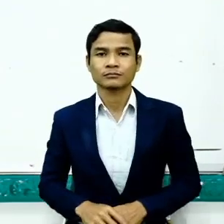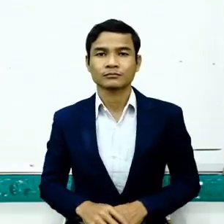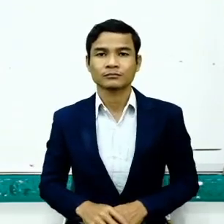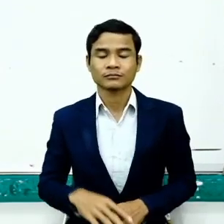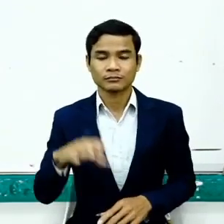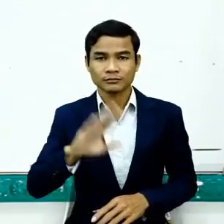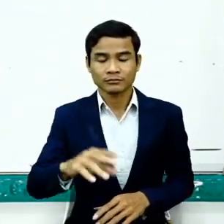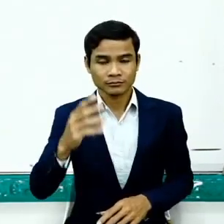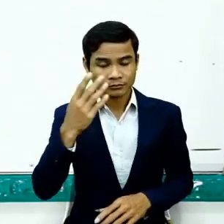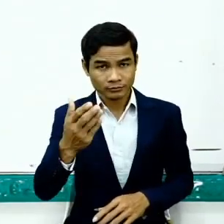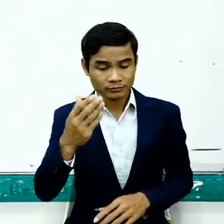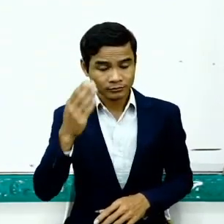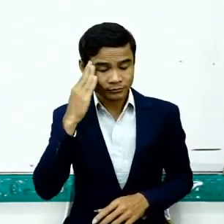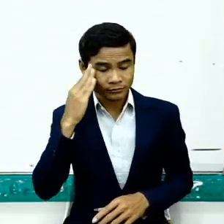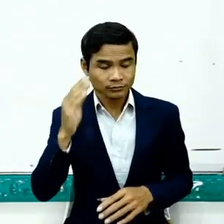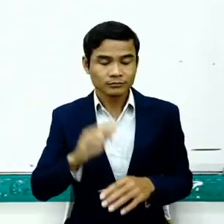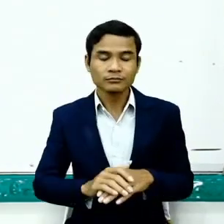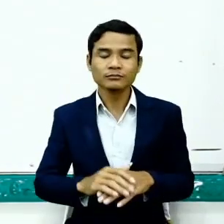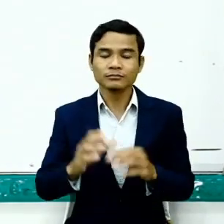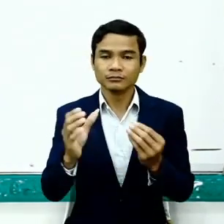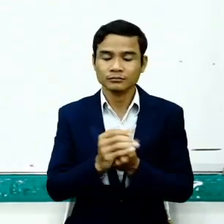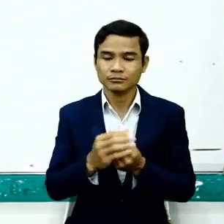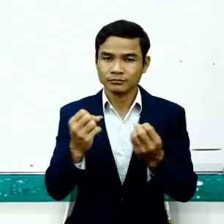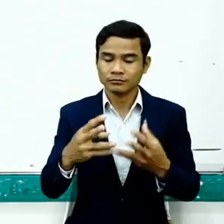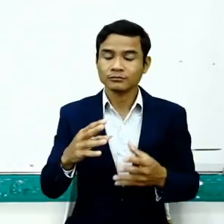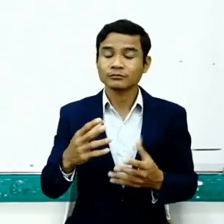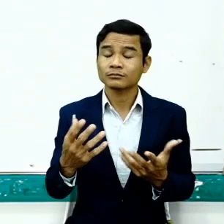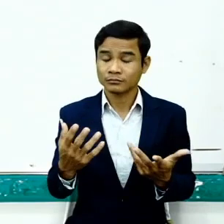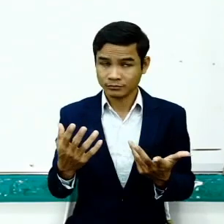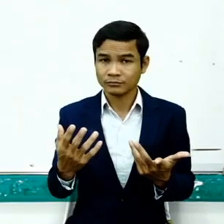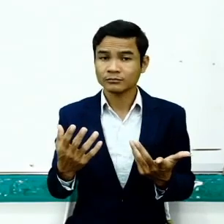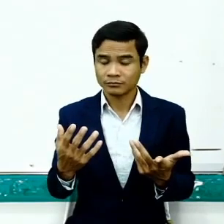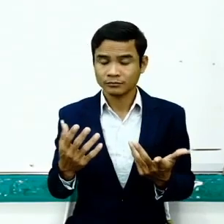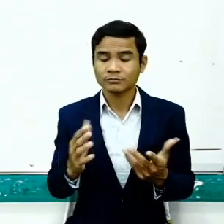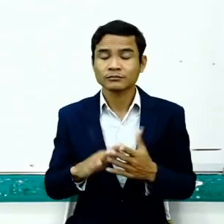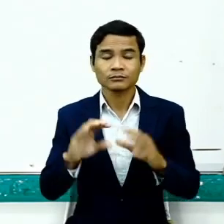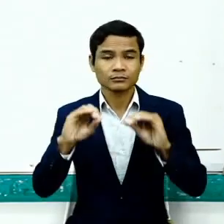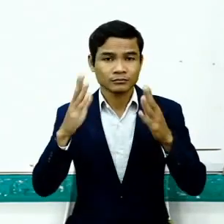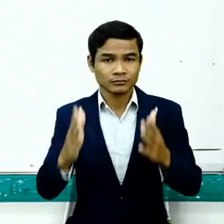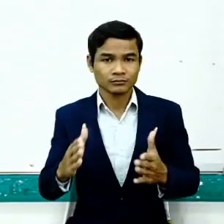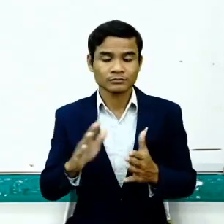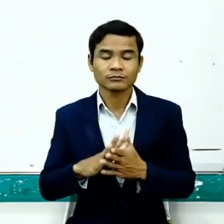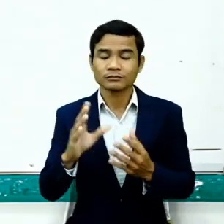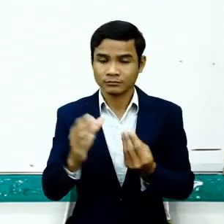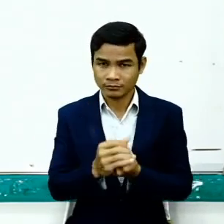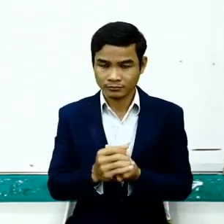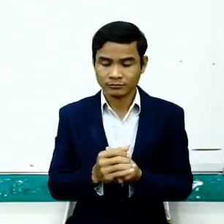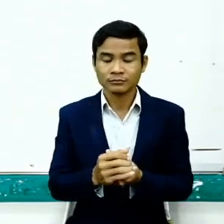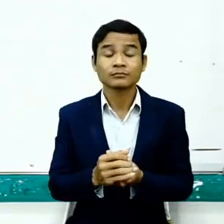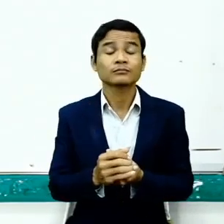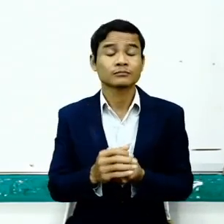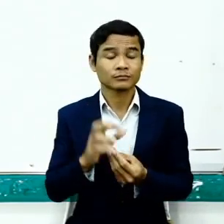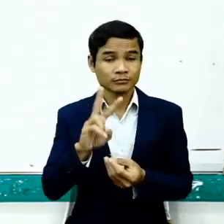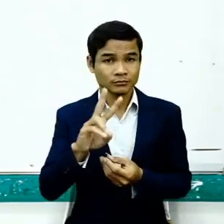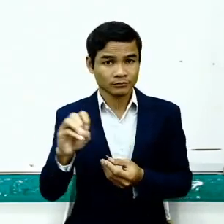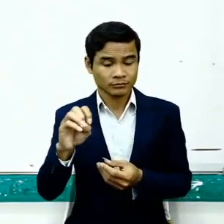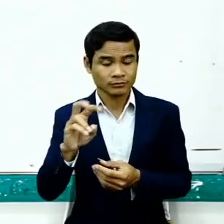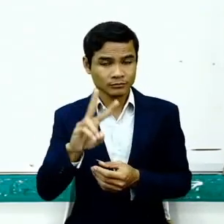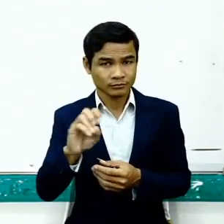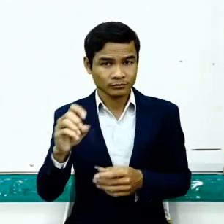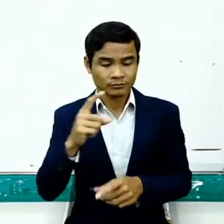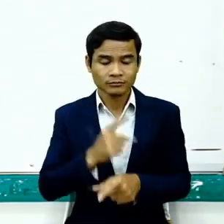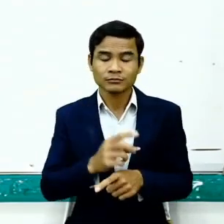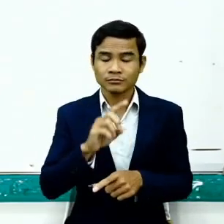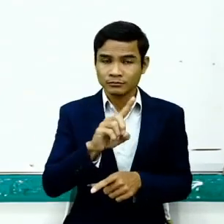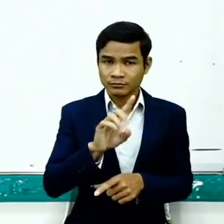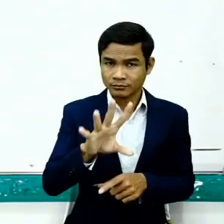Chả còn đăng tới thật, này cổ nâng bán chùm nốn đi phần màn ta con. Chả này cổ nâng bán chùm nốn. Chả một hầy này cổ nát